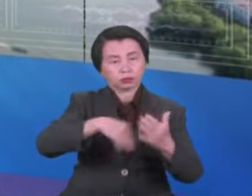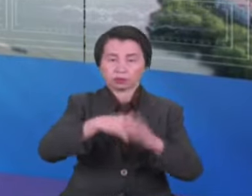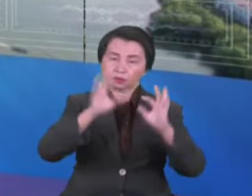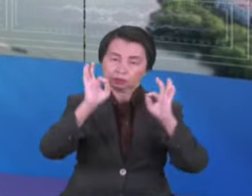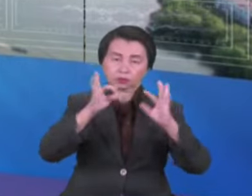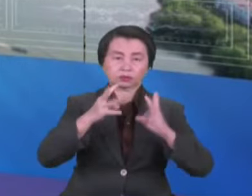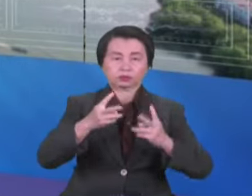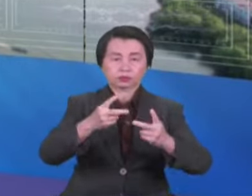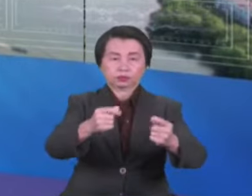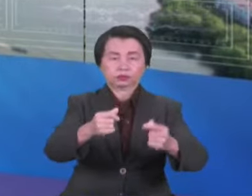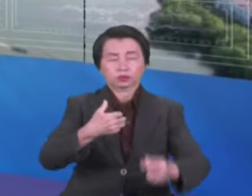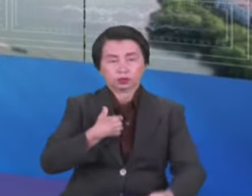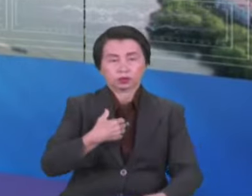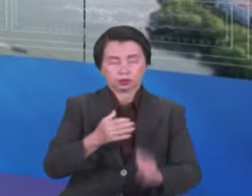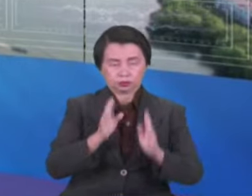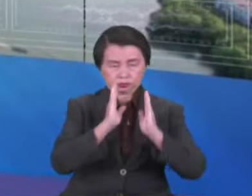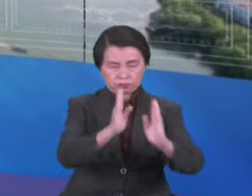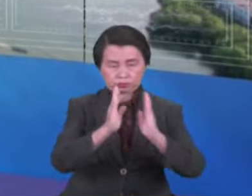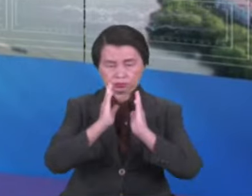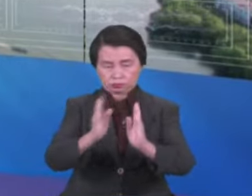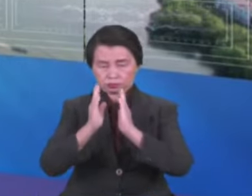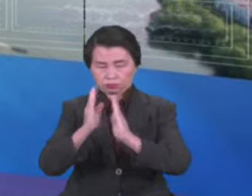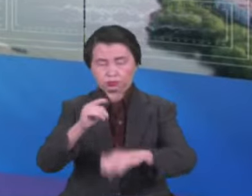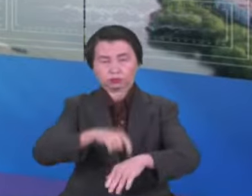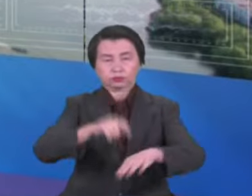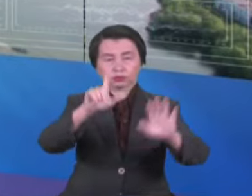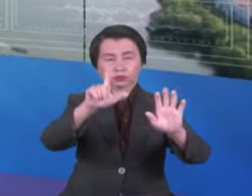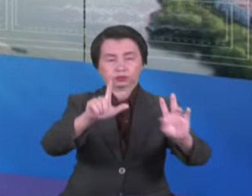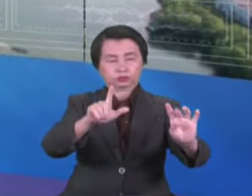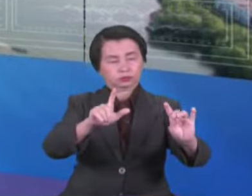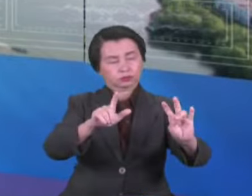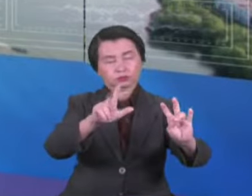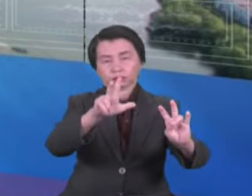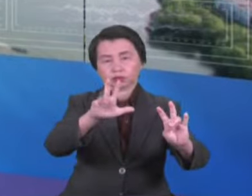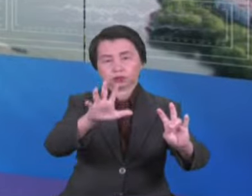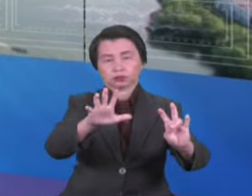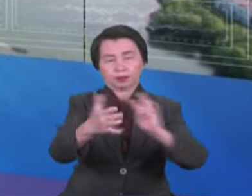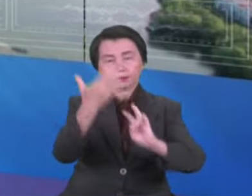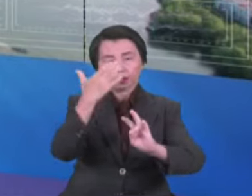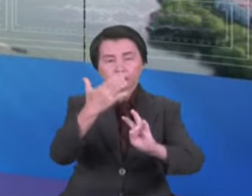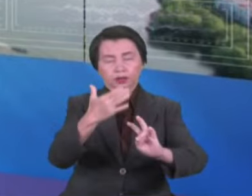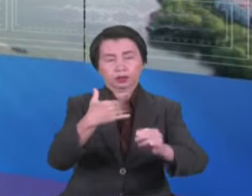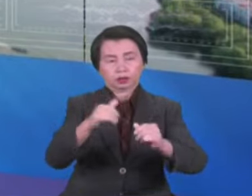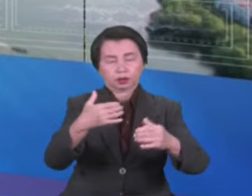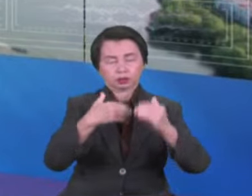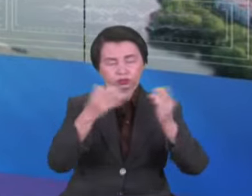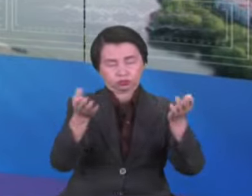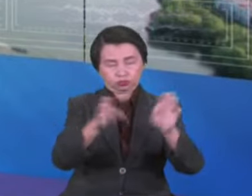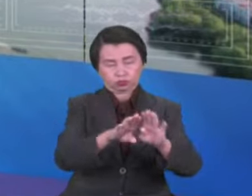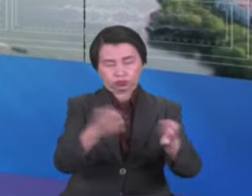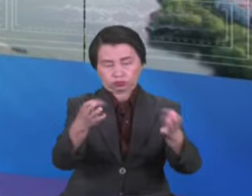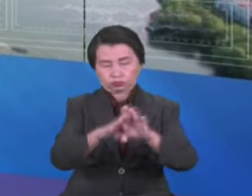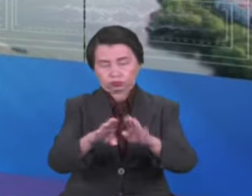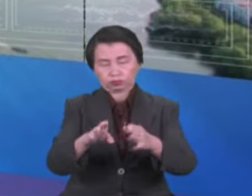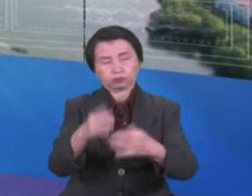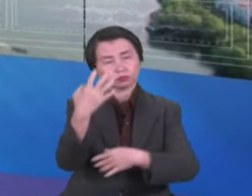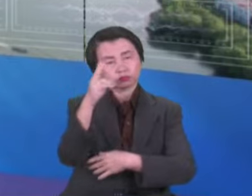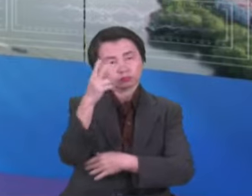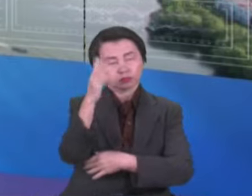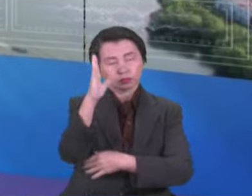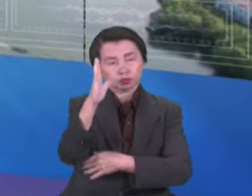dengan lancar. Terdapat saluran pengundian dibuka seawal pukul 7.30 pagi lagi dan ditutup secara berperingkat antara pukul 12.30